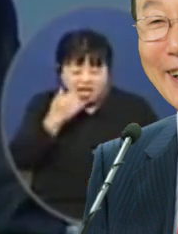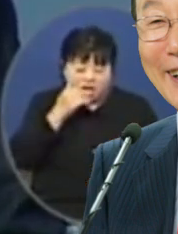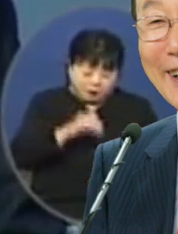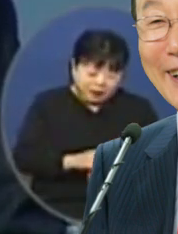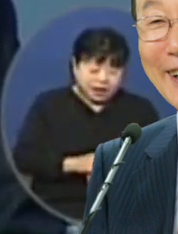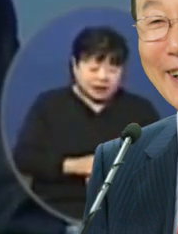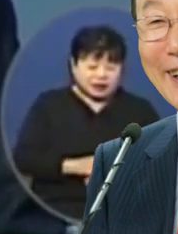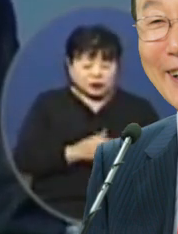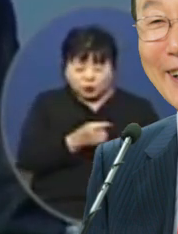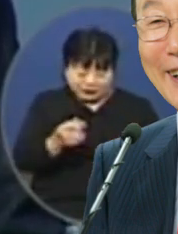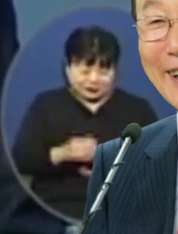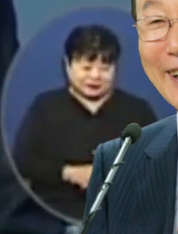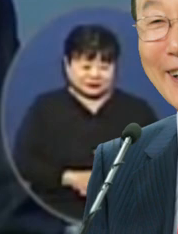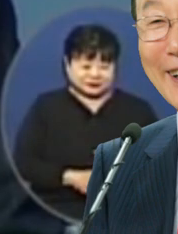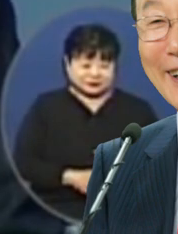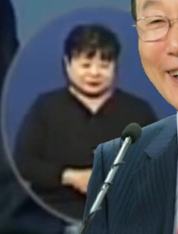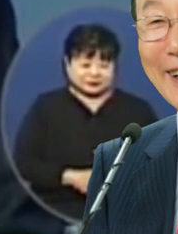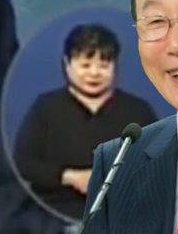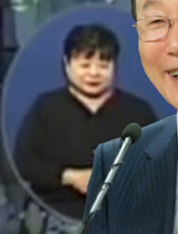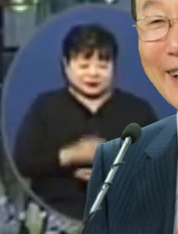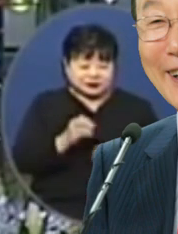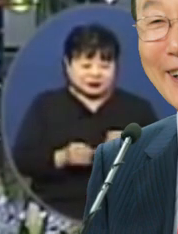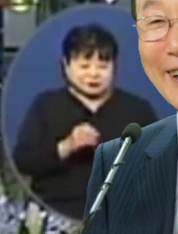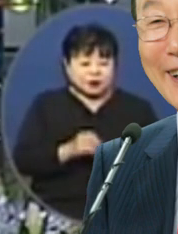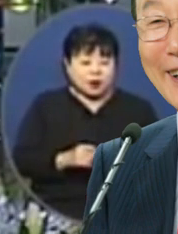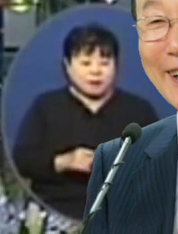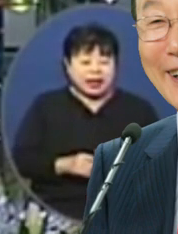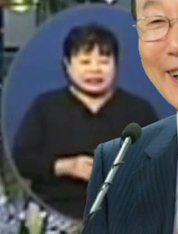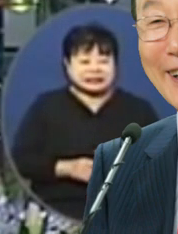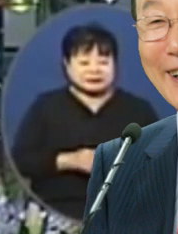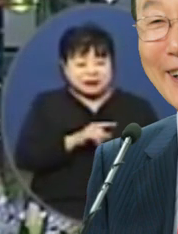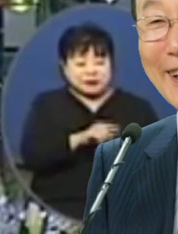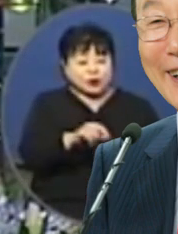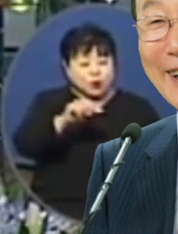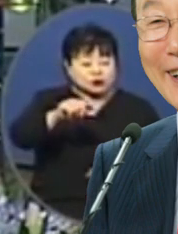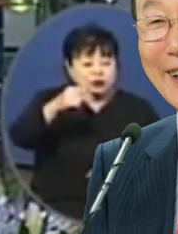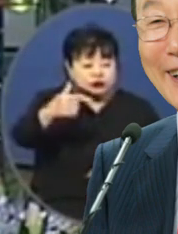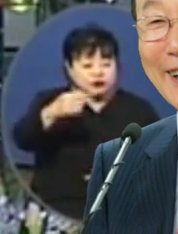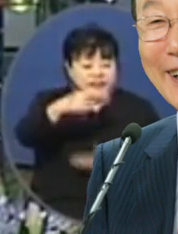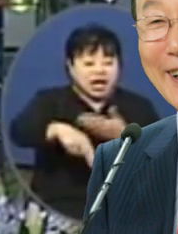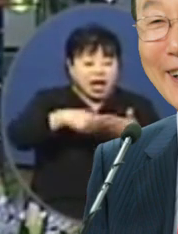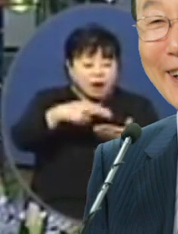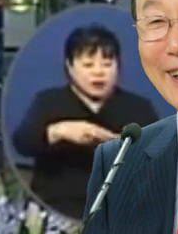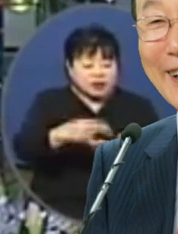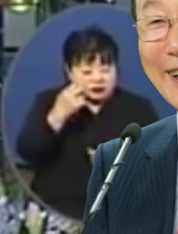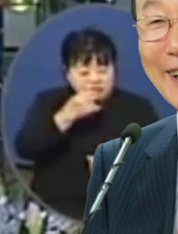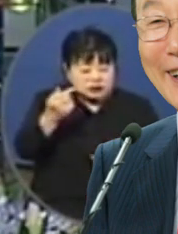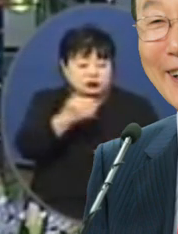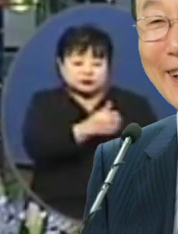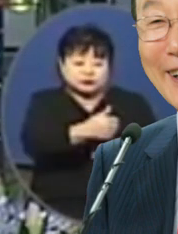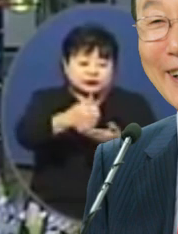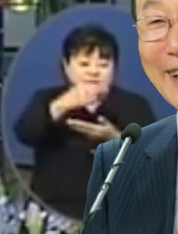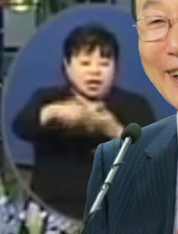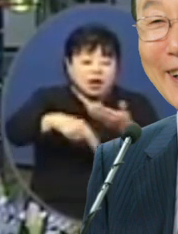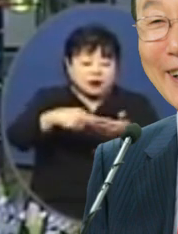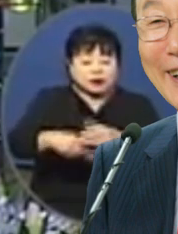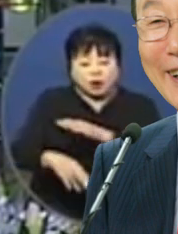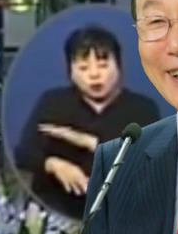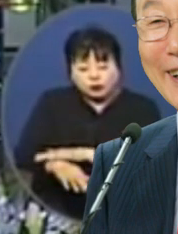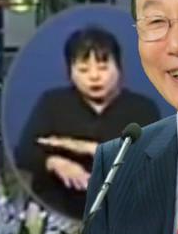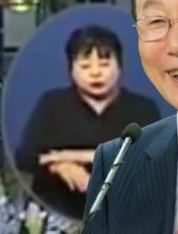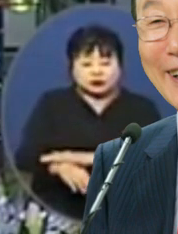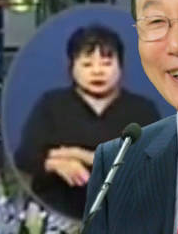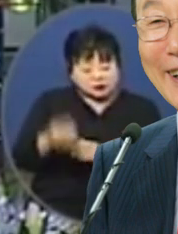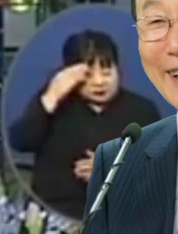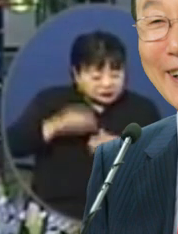같다고 예수님이 말씀하신 것입니다. 시편 121편 5절 6절에 야훼는 너를 지키시는 이시라. 야훼께서 내 오른쪽에서